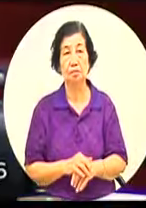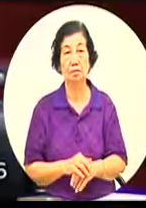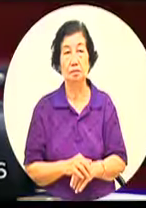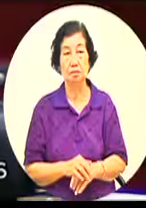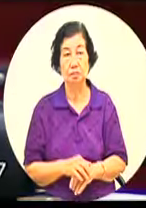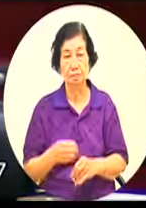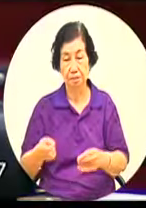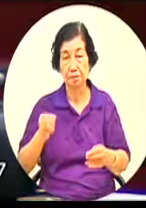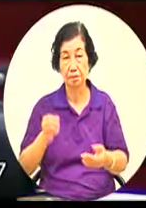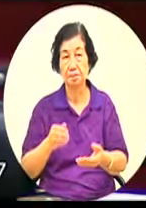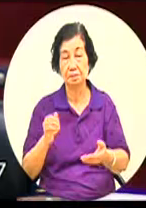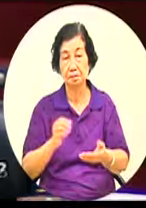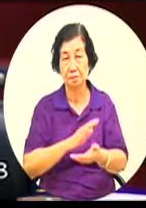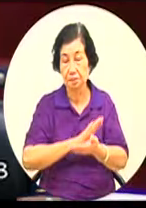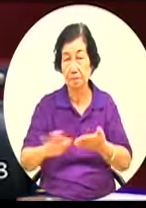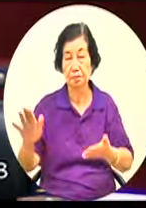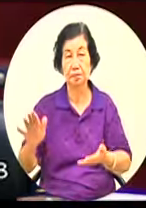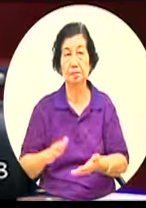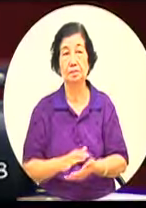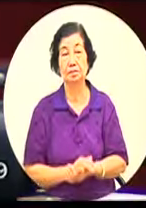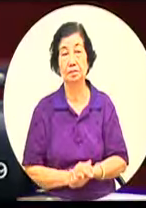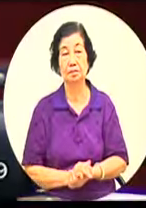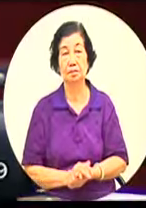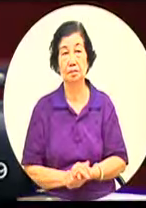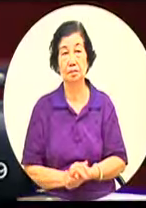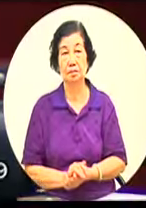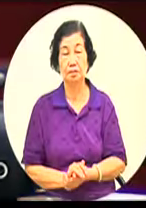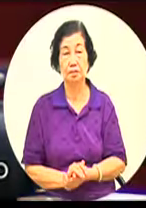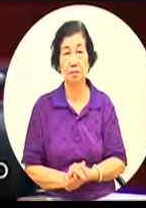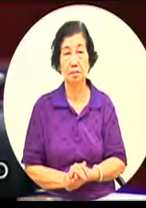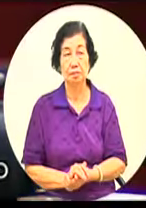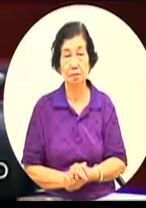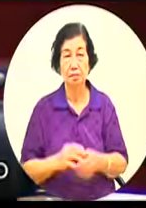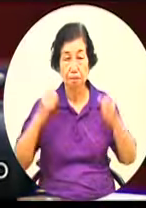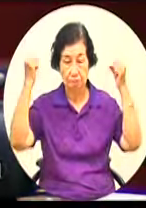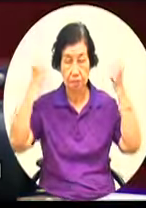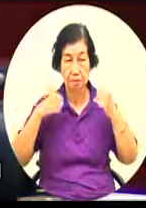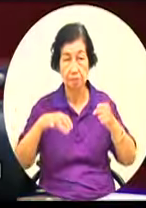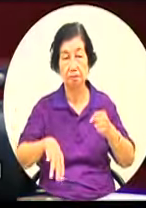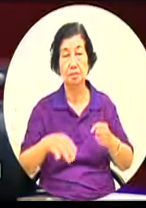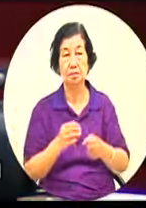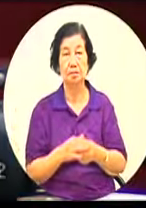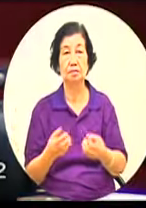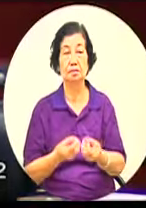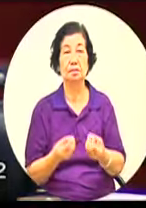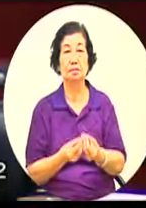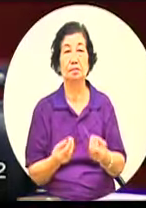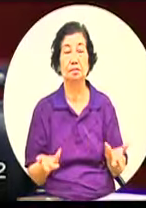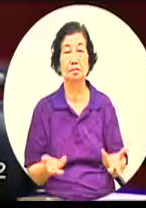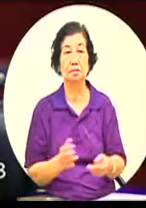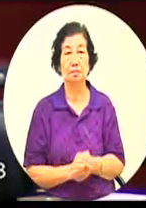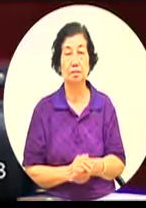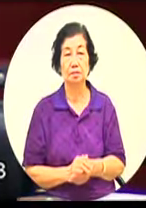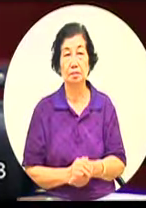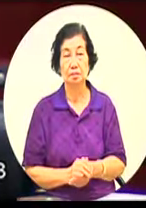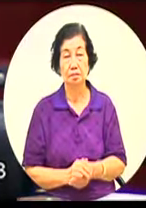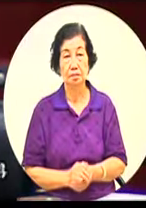消除掉了，那这个时候体育处你要怎么办？你要做什么努力？来，请